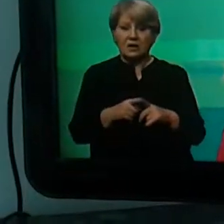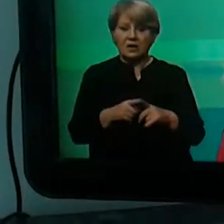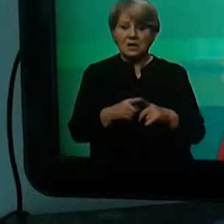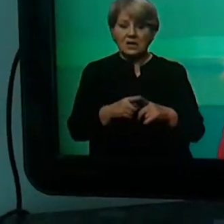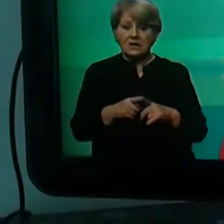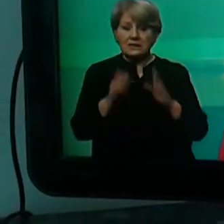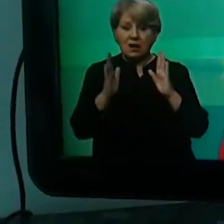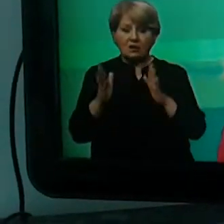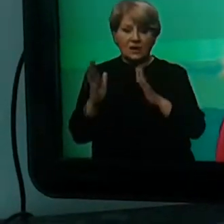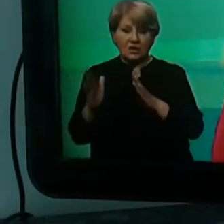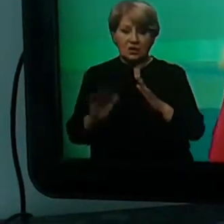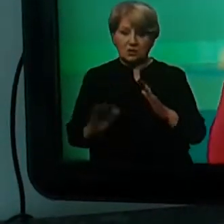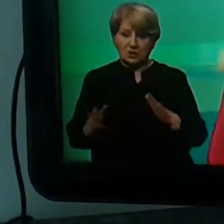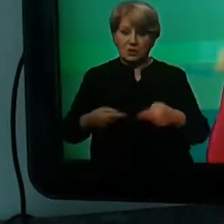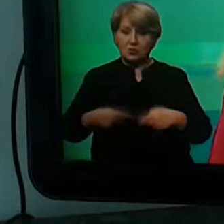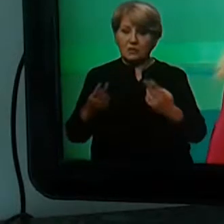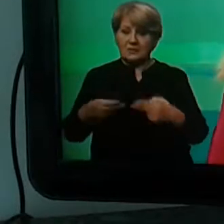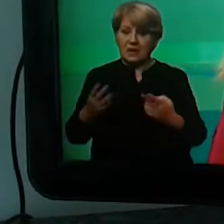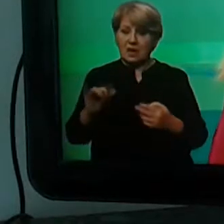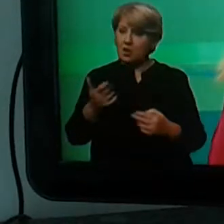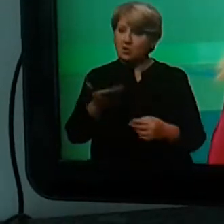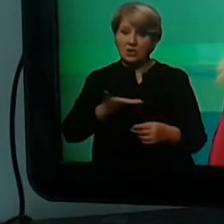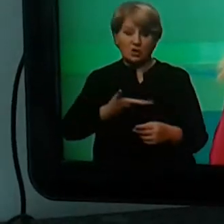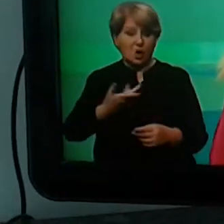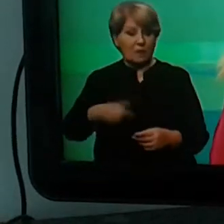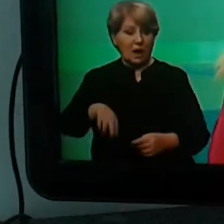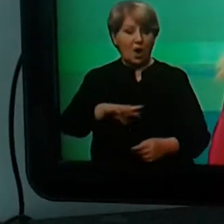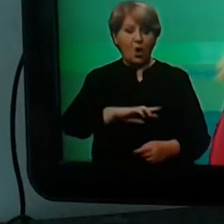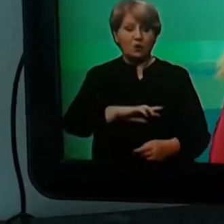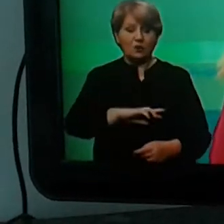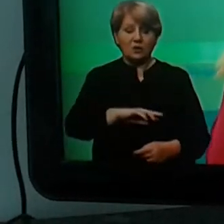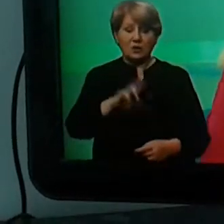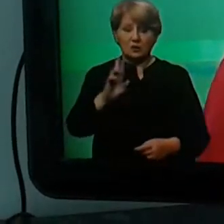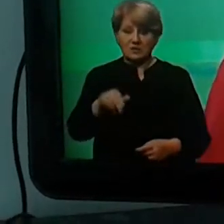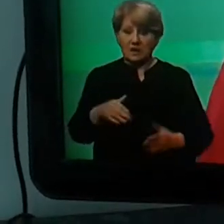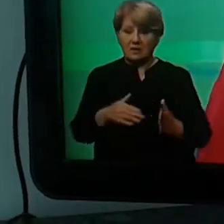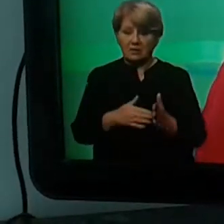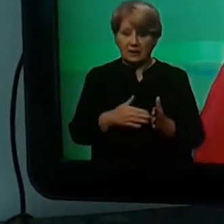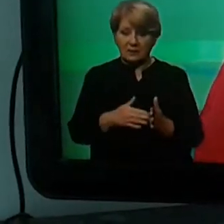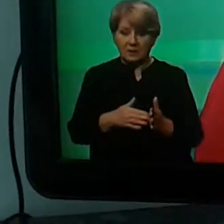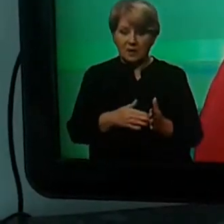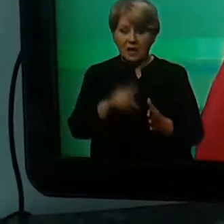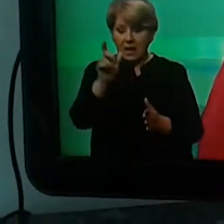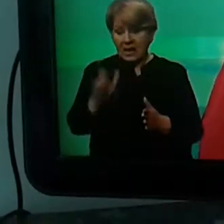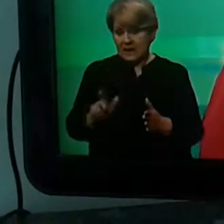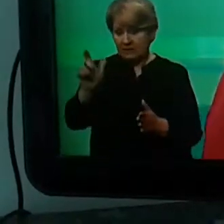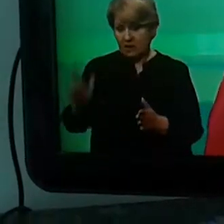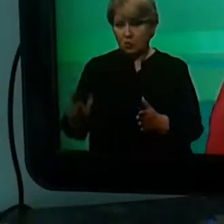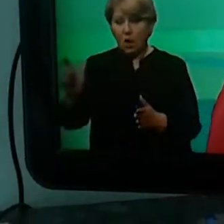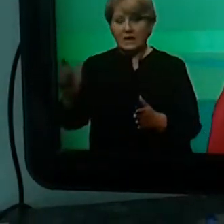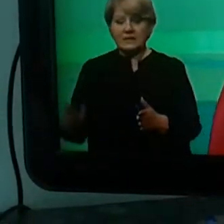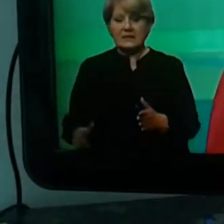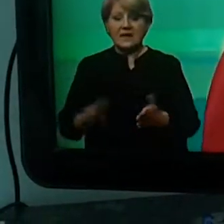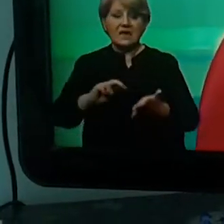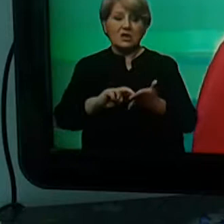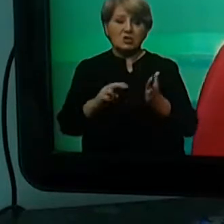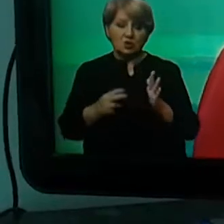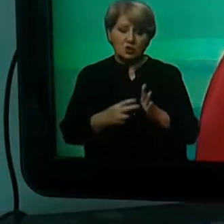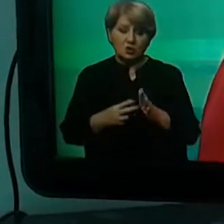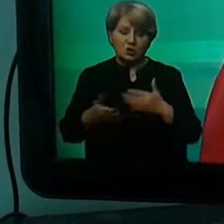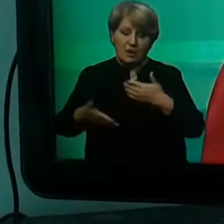za određene pacijente slala, još nemam informaciju, i tu stvarno treba biti individualizirani i